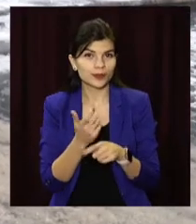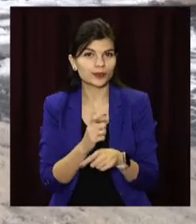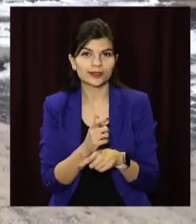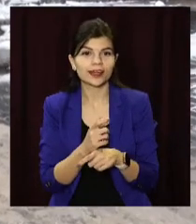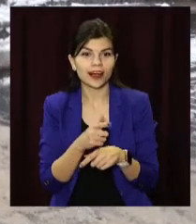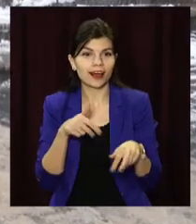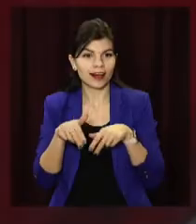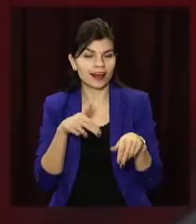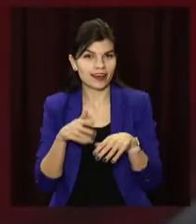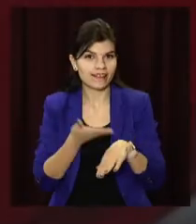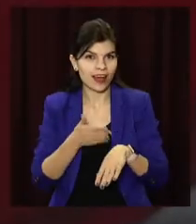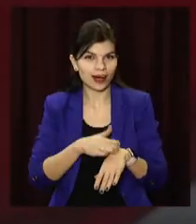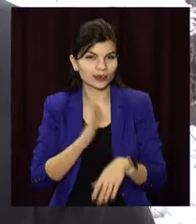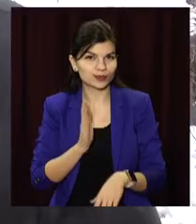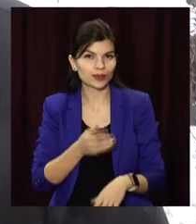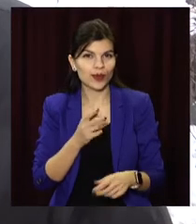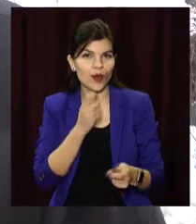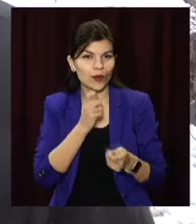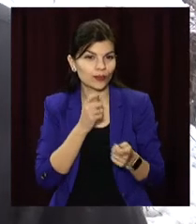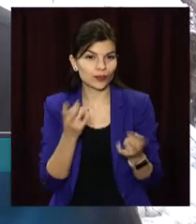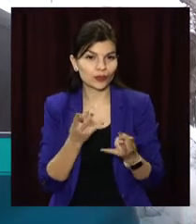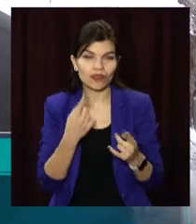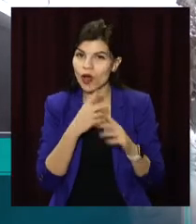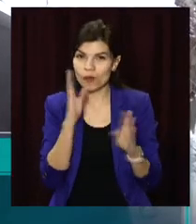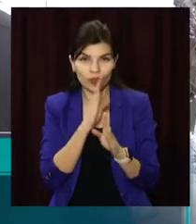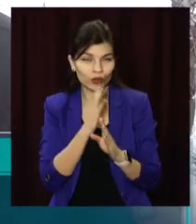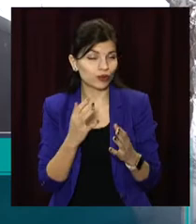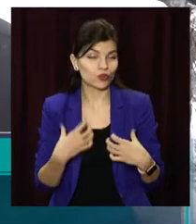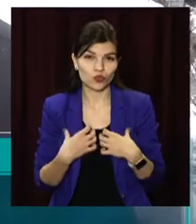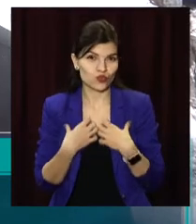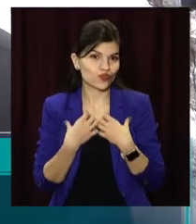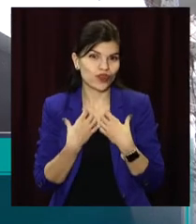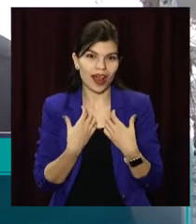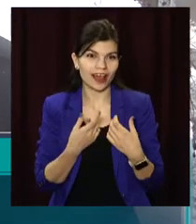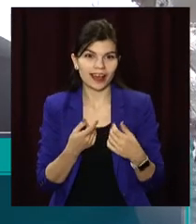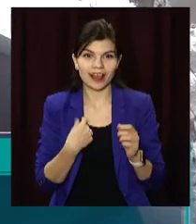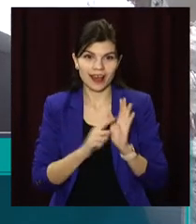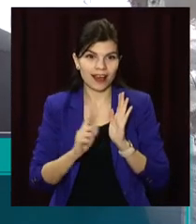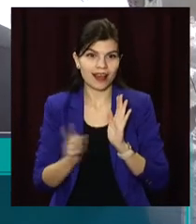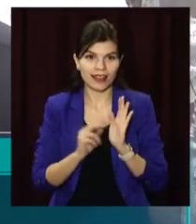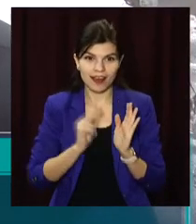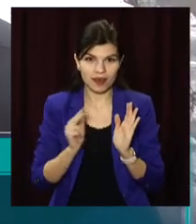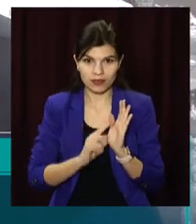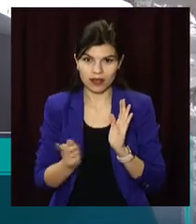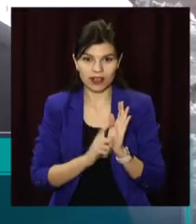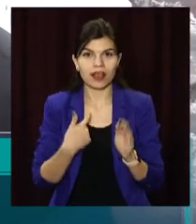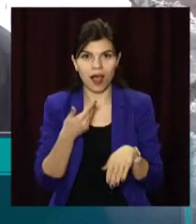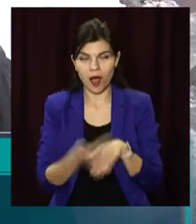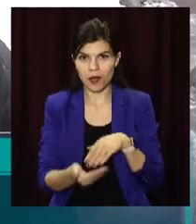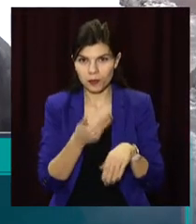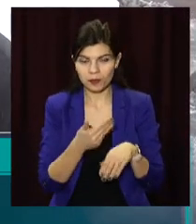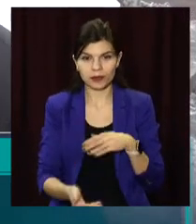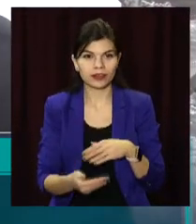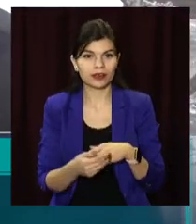мінімум, пішохідні зони Дніпра. Погода ужасна. Їлі-їлі добираюсь, вот, на роботу і то опаздываю.